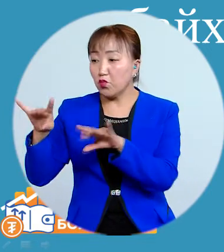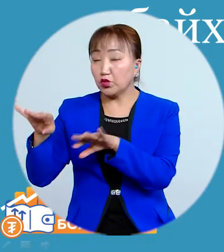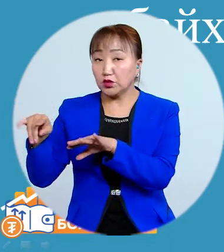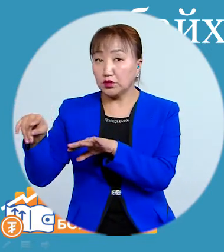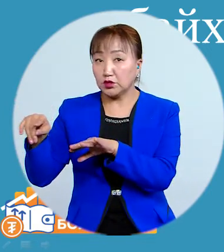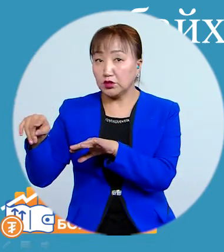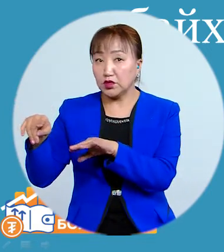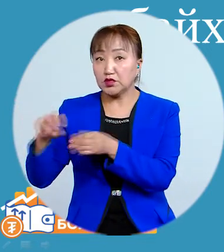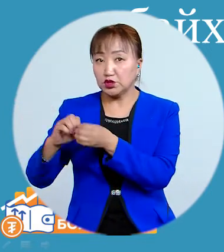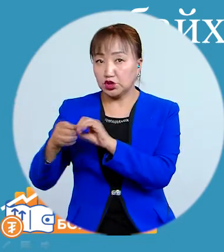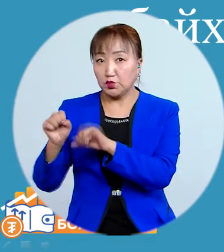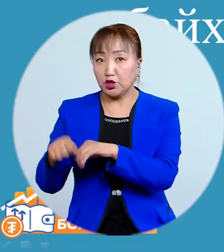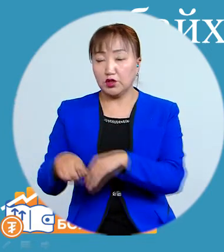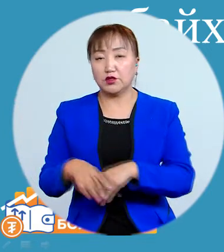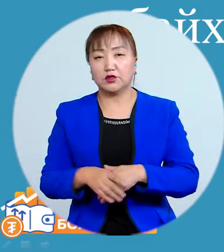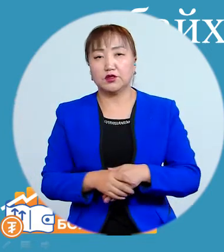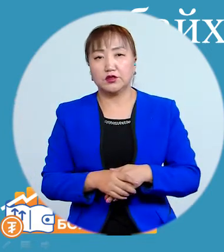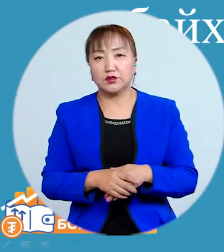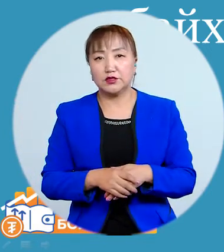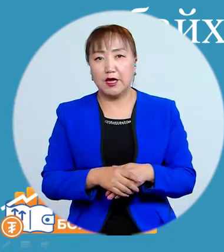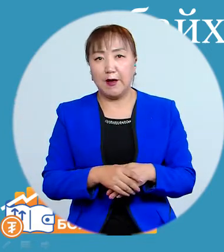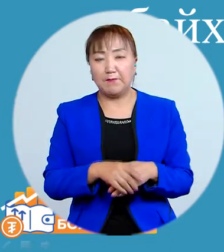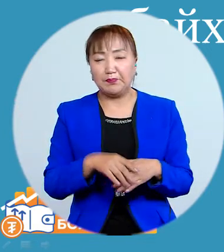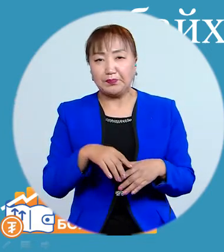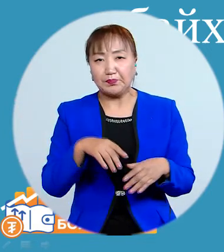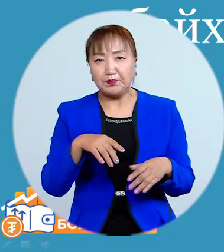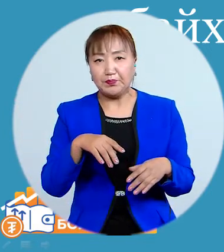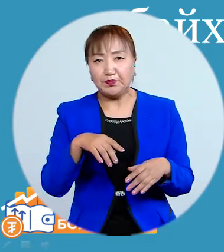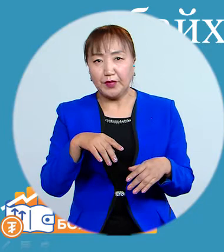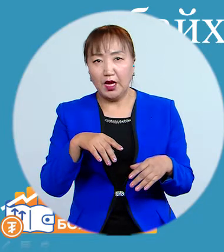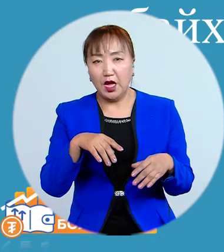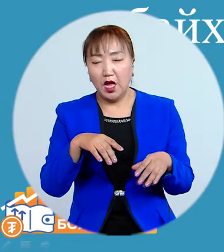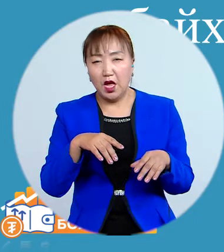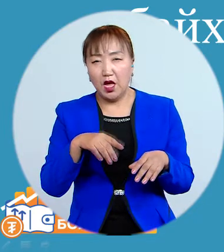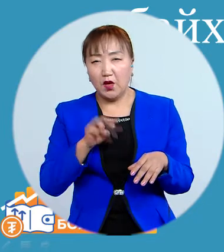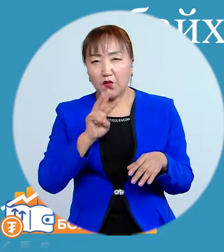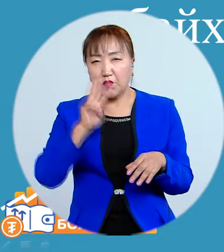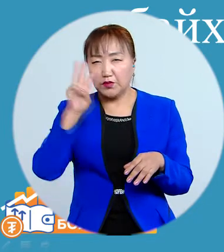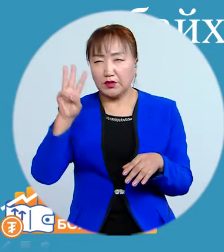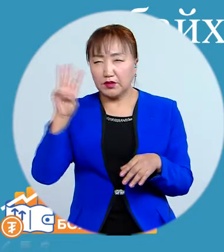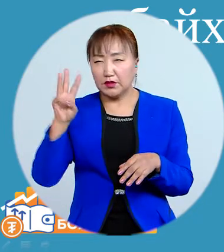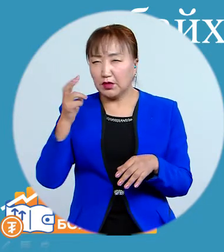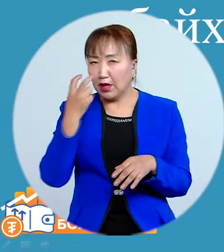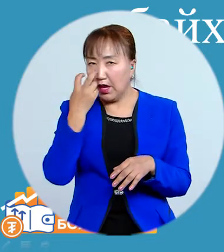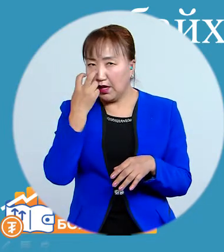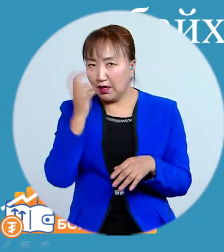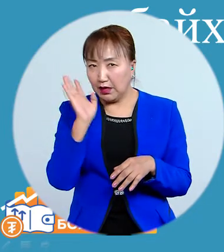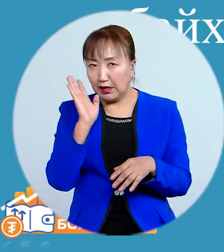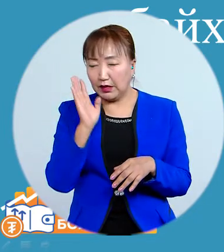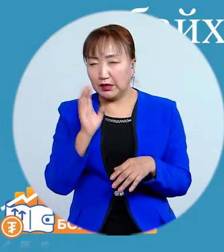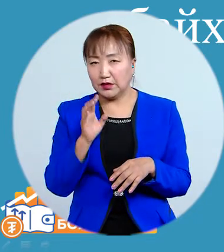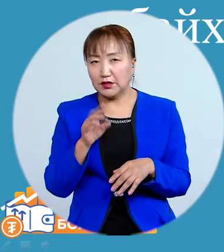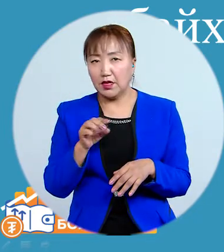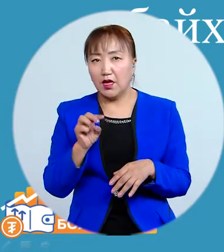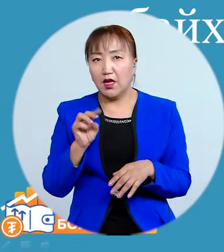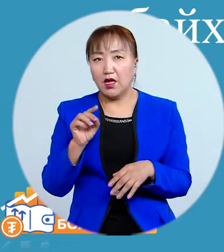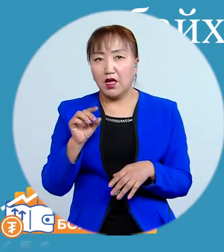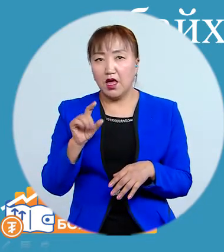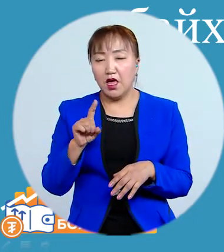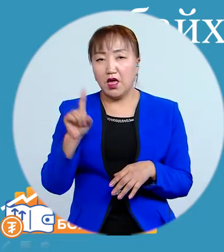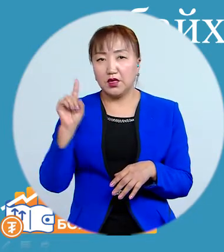нэвтрэхдээ эхний хаягийг нь бол харж авах хэрэгтэй. Тэгэхээр HTTPS гэсэн ийм тохиргоотой хаяг байх юм бол энэ